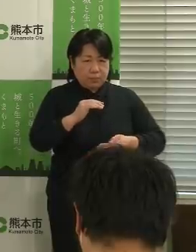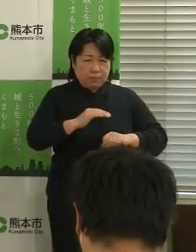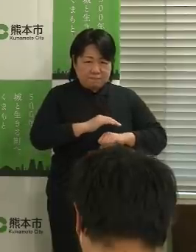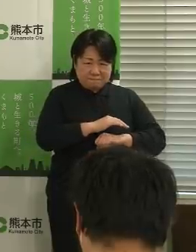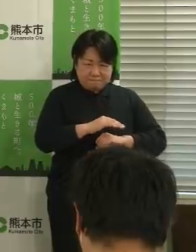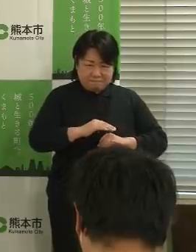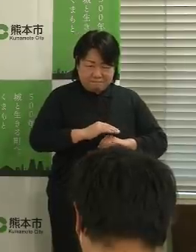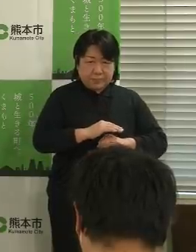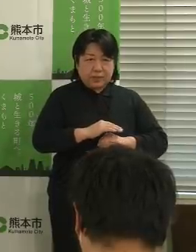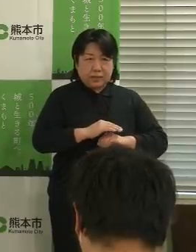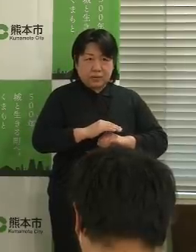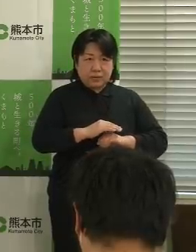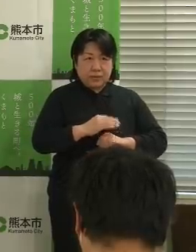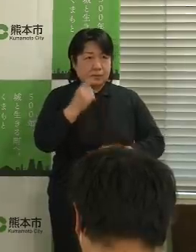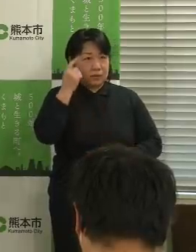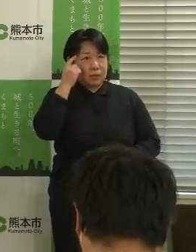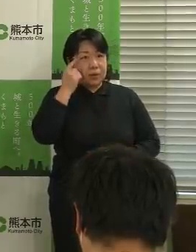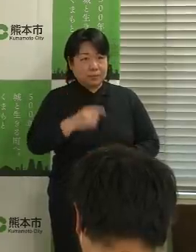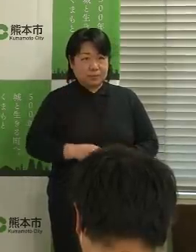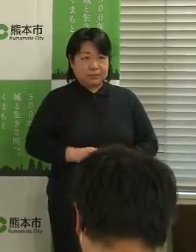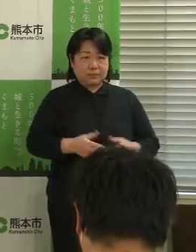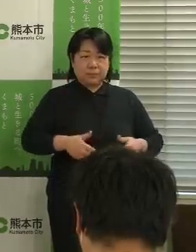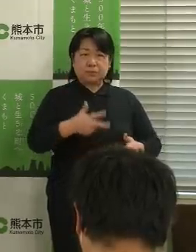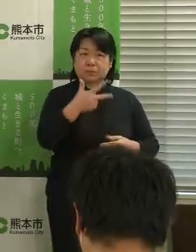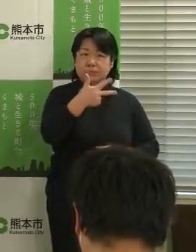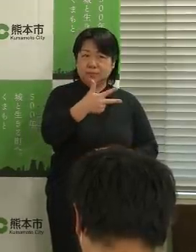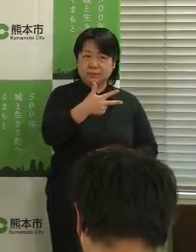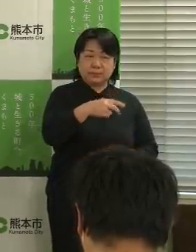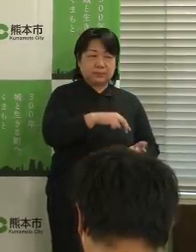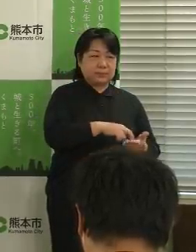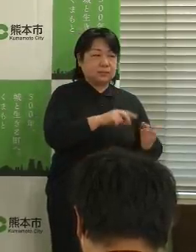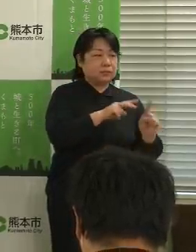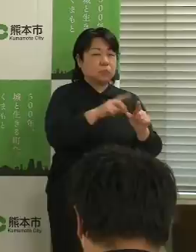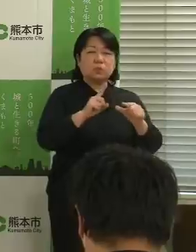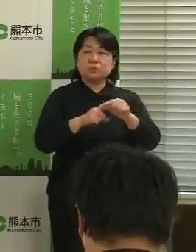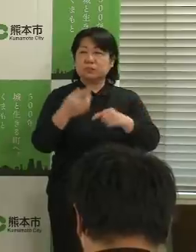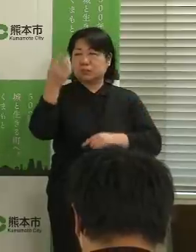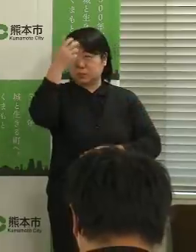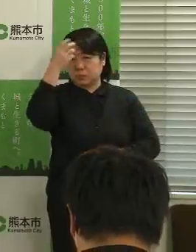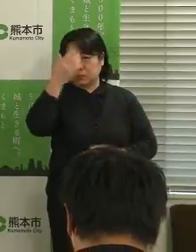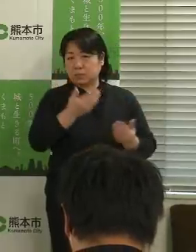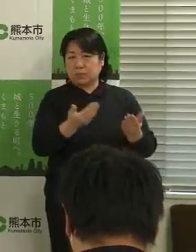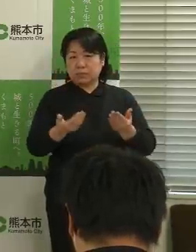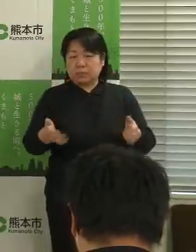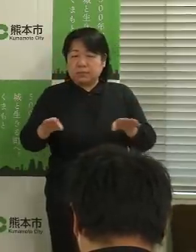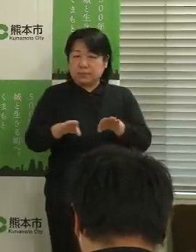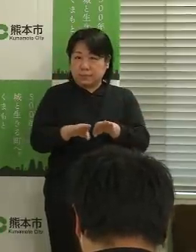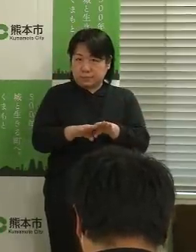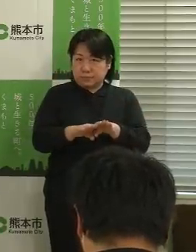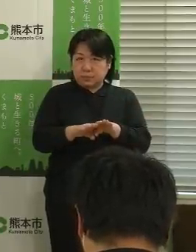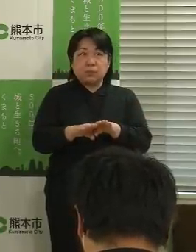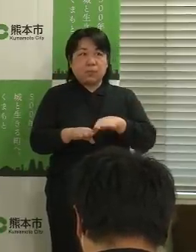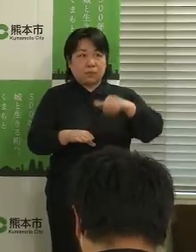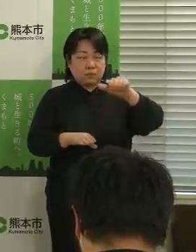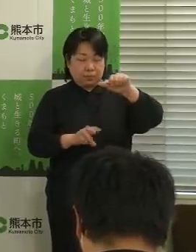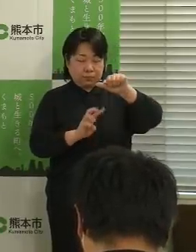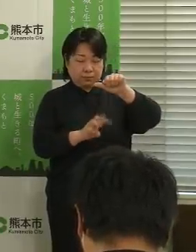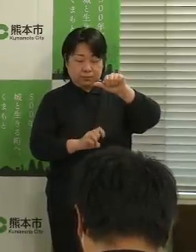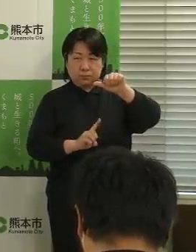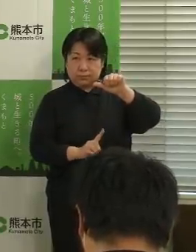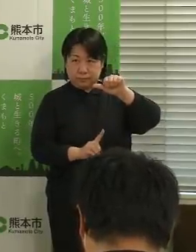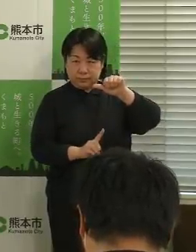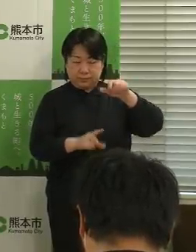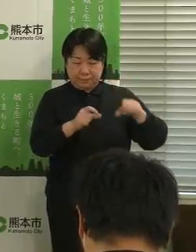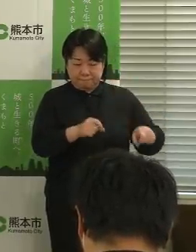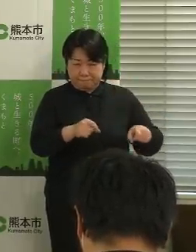受け止め、熊本市立の小中高等学校等の休校を5月31日ま